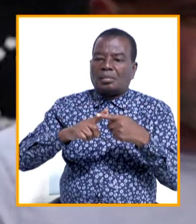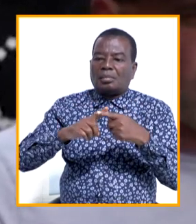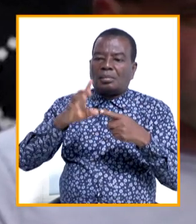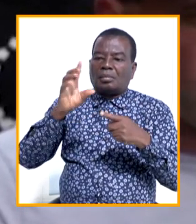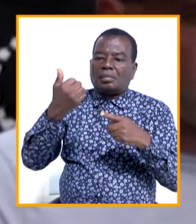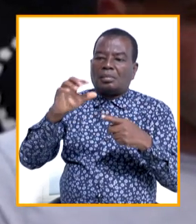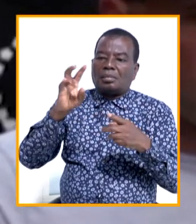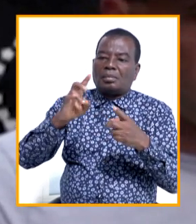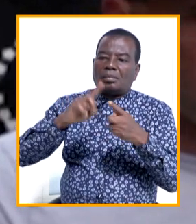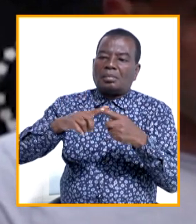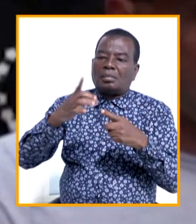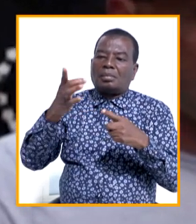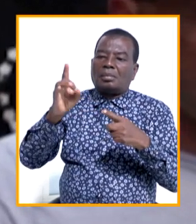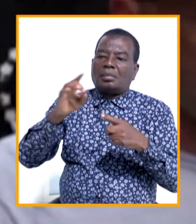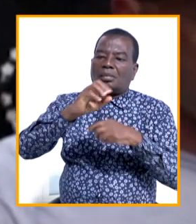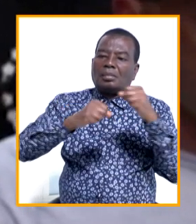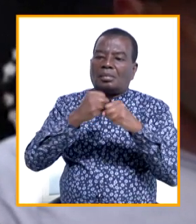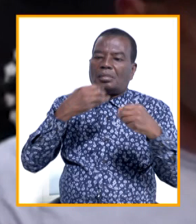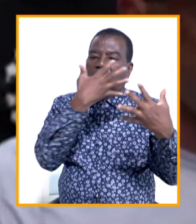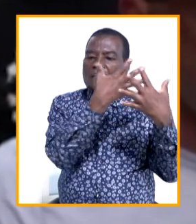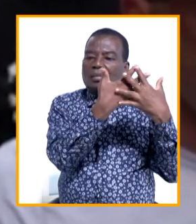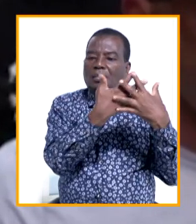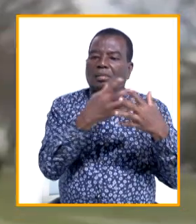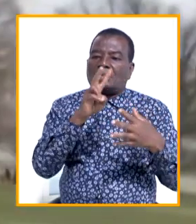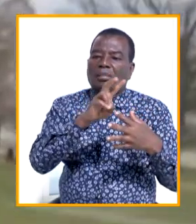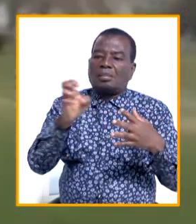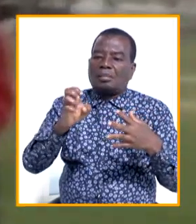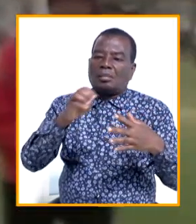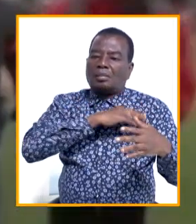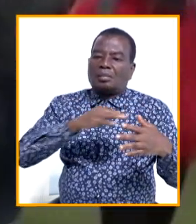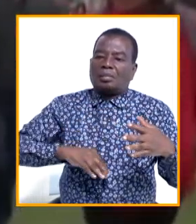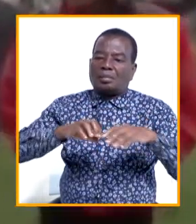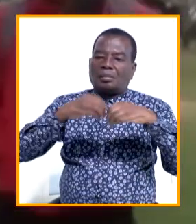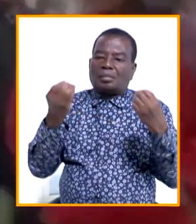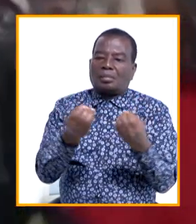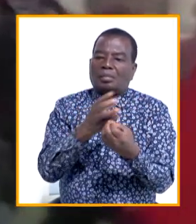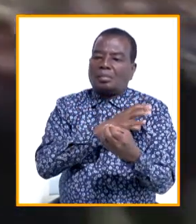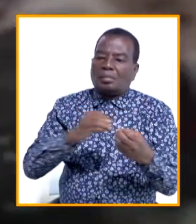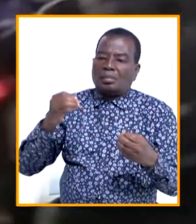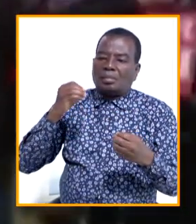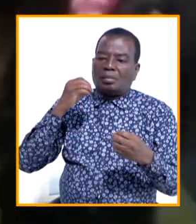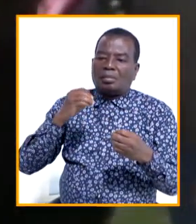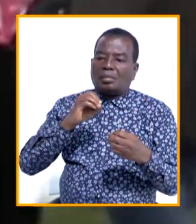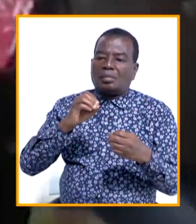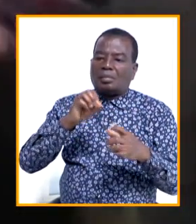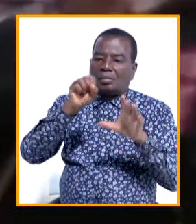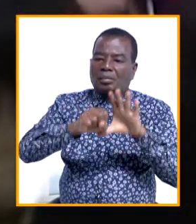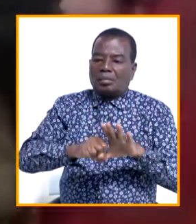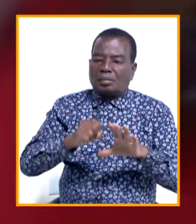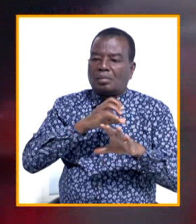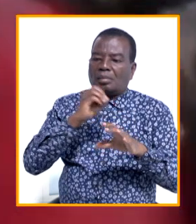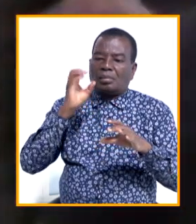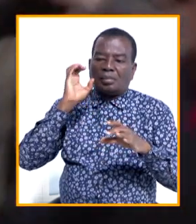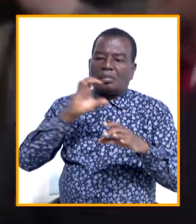prison le 6 janvier 2021 environ 200 membres de l'organisation ont pris d'assau le Capitol siège du Congrès américain